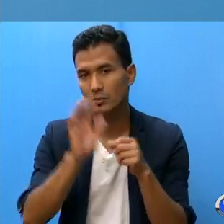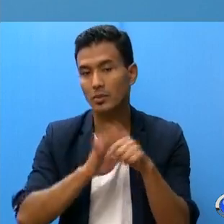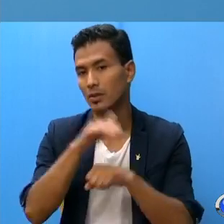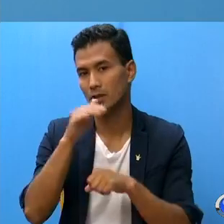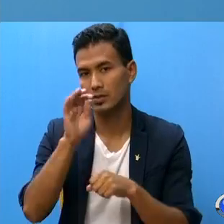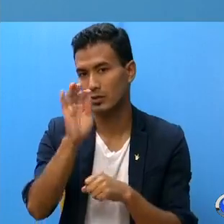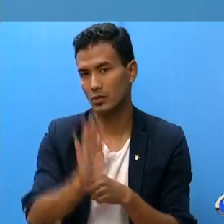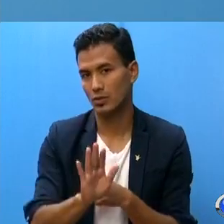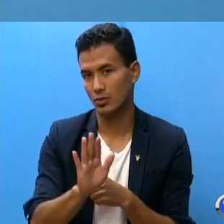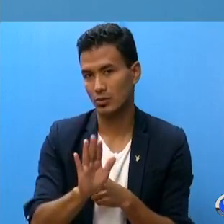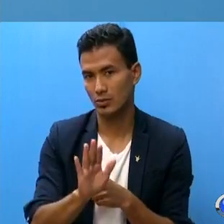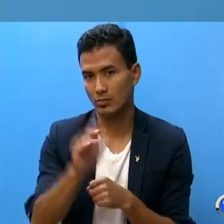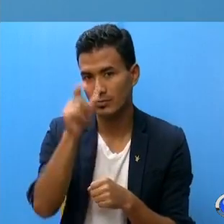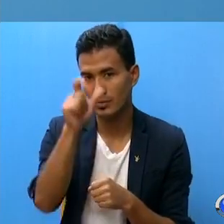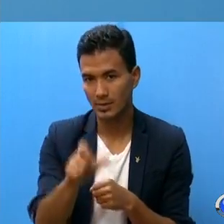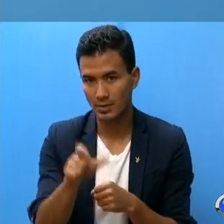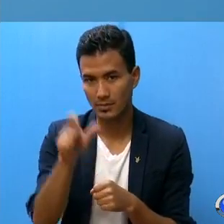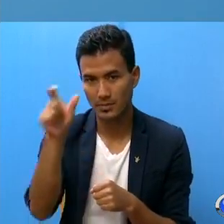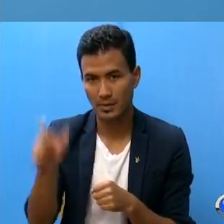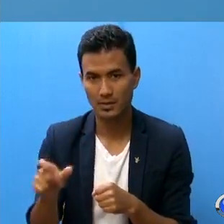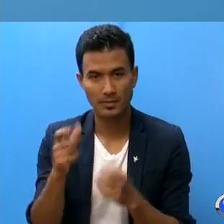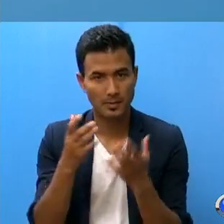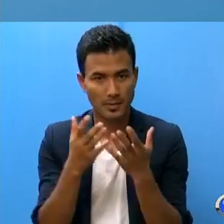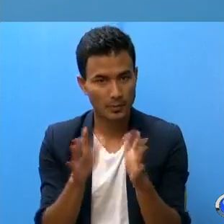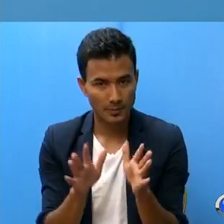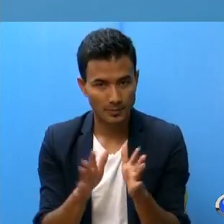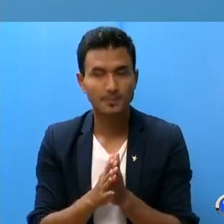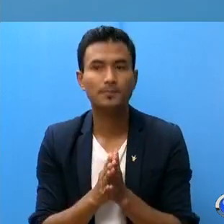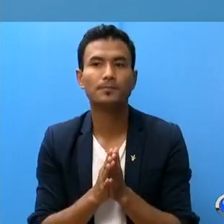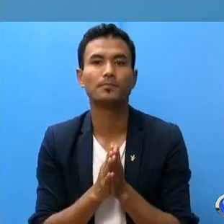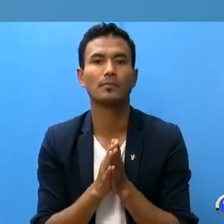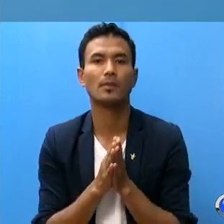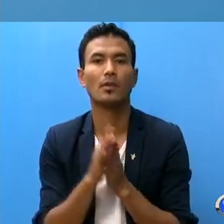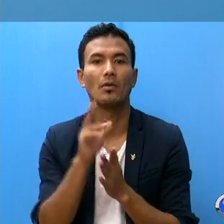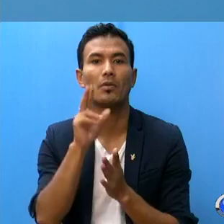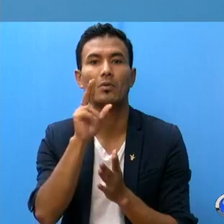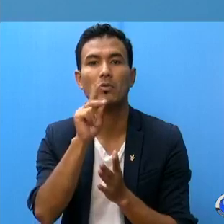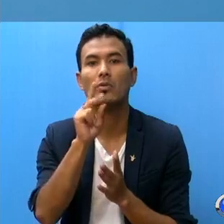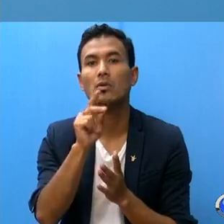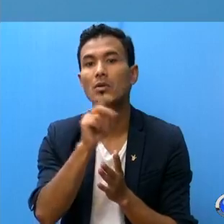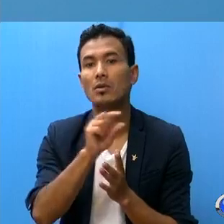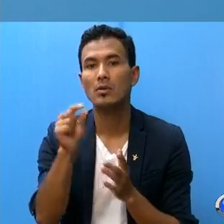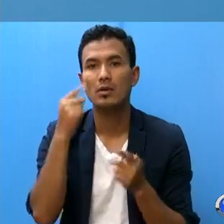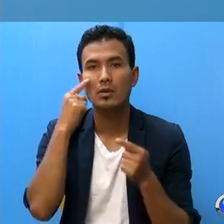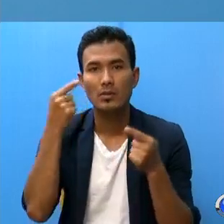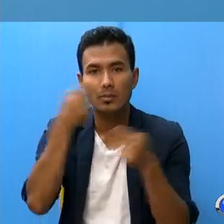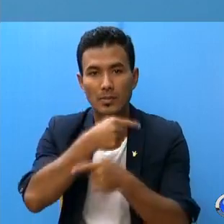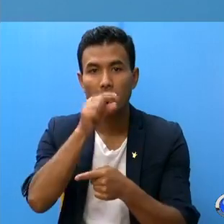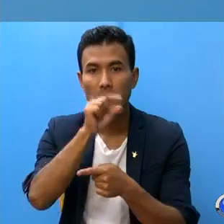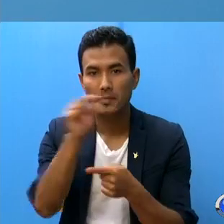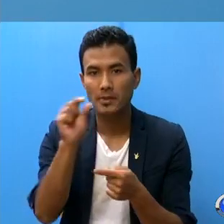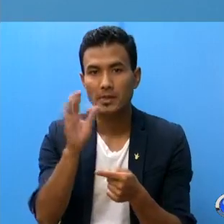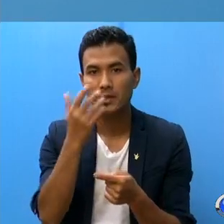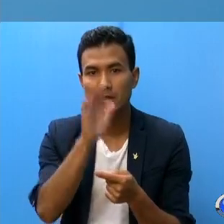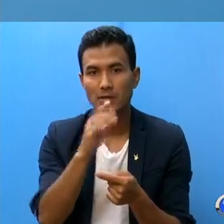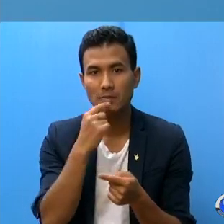रा मेंद था